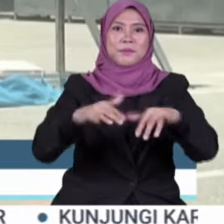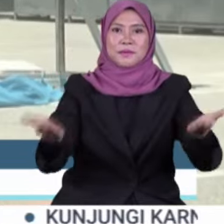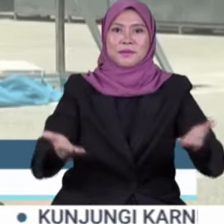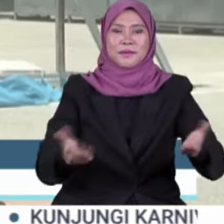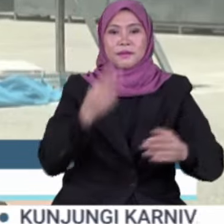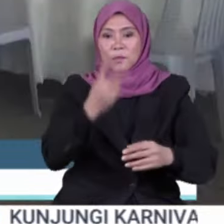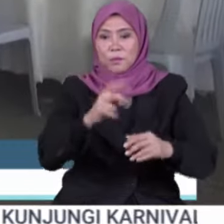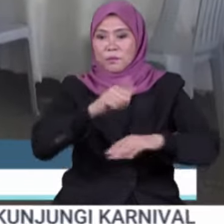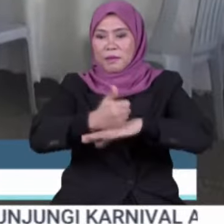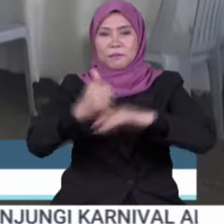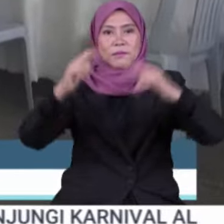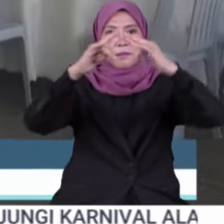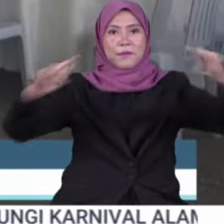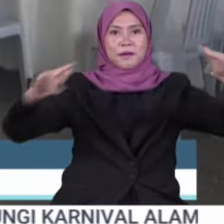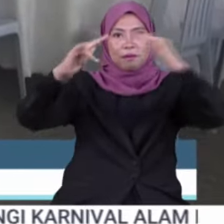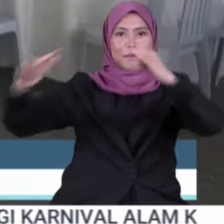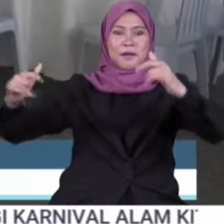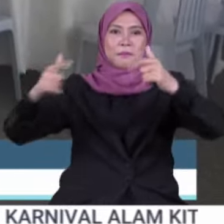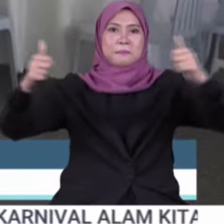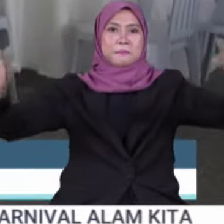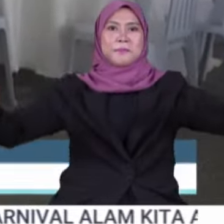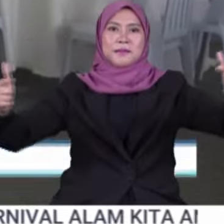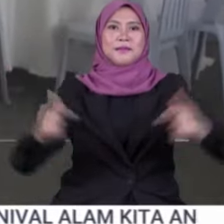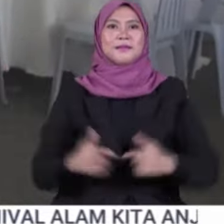setup semua besar ni.